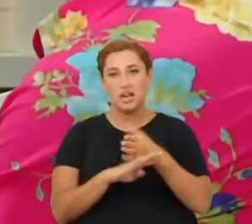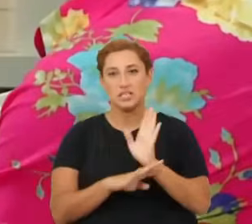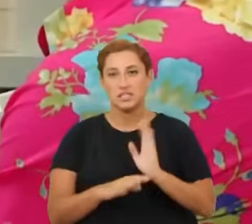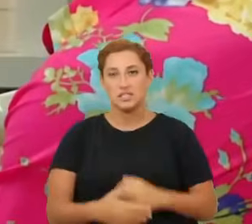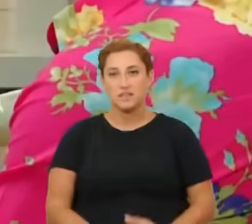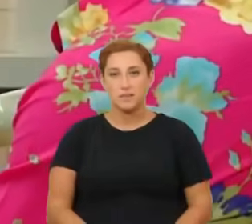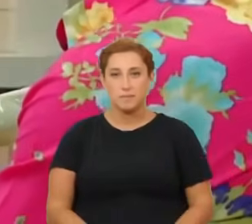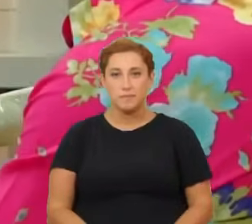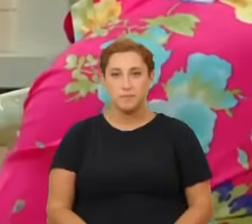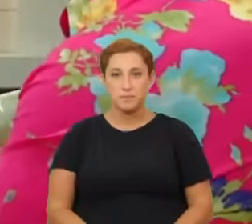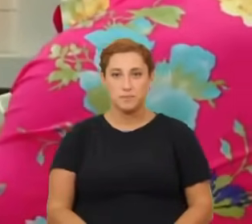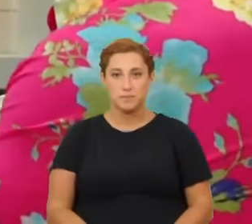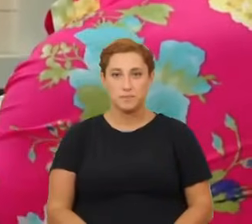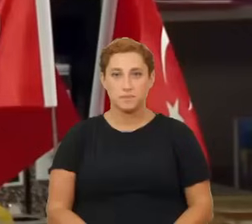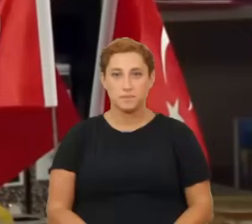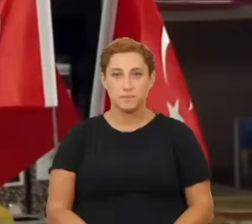aslında.